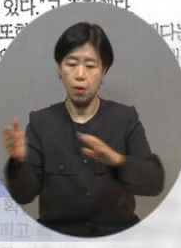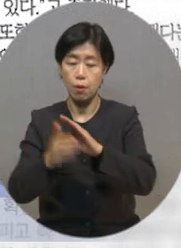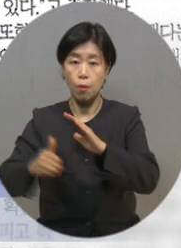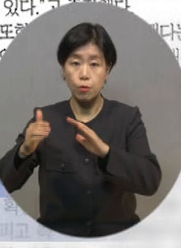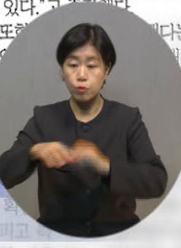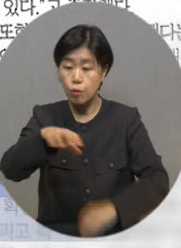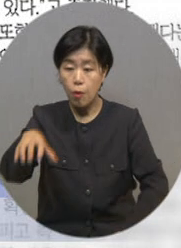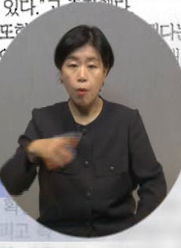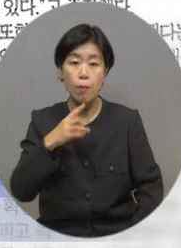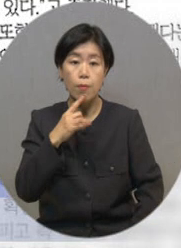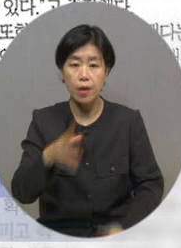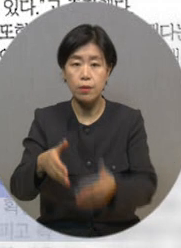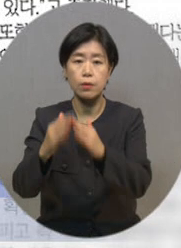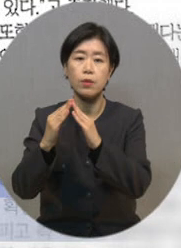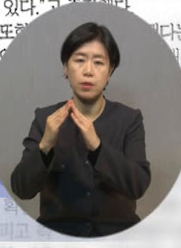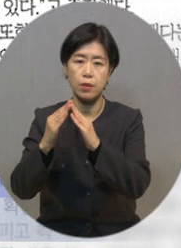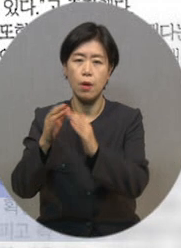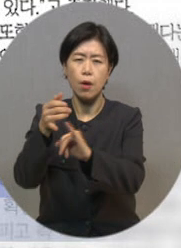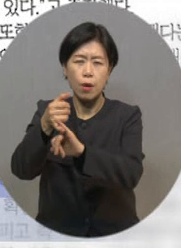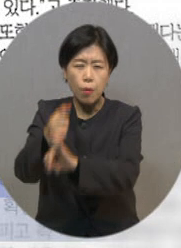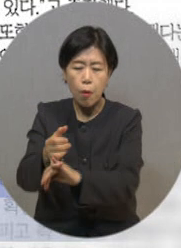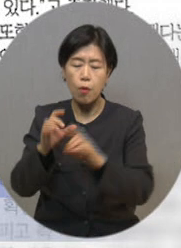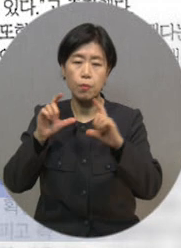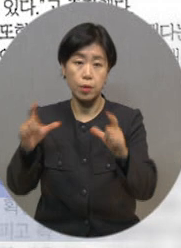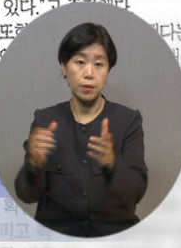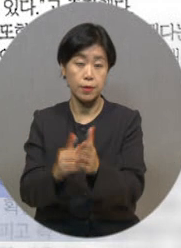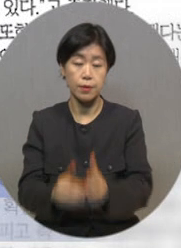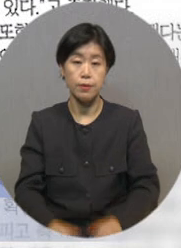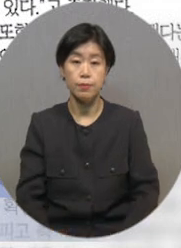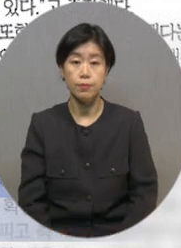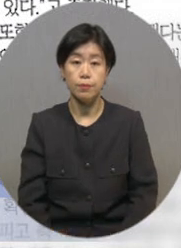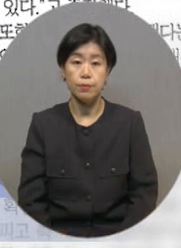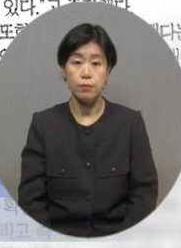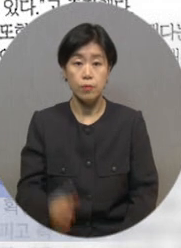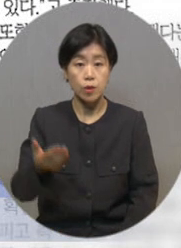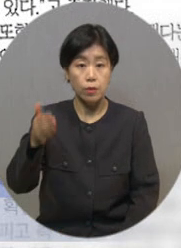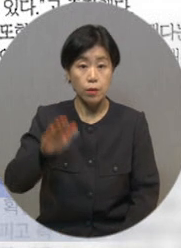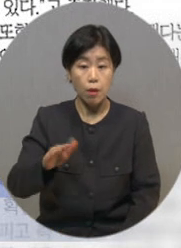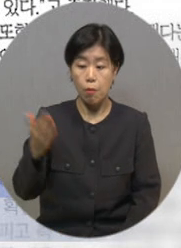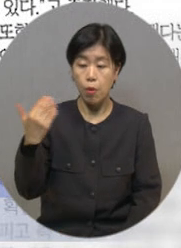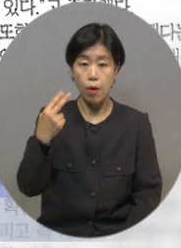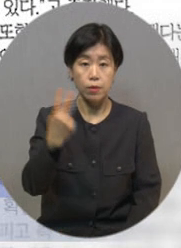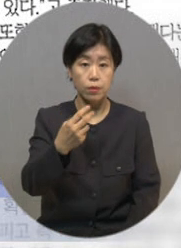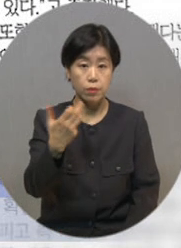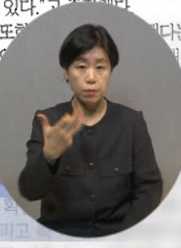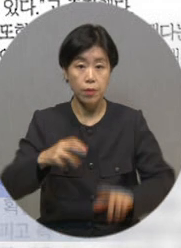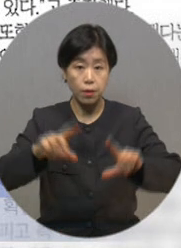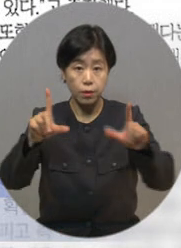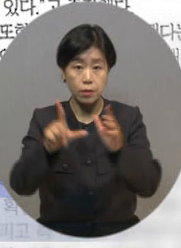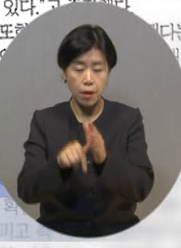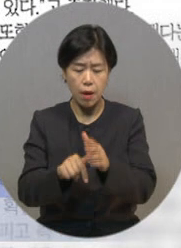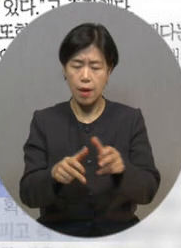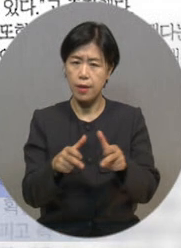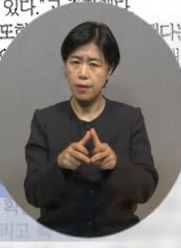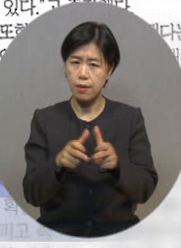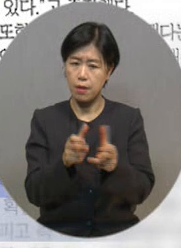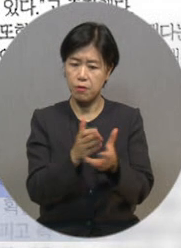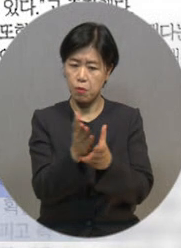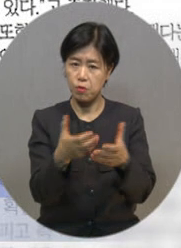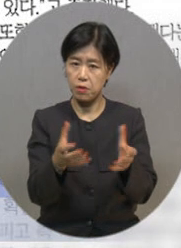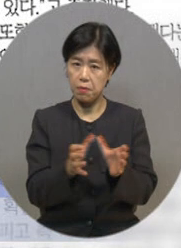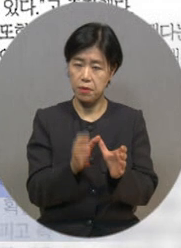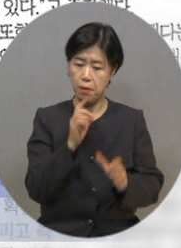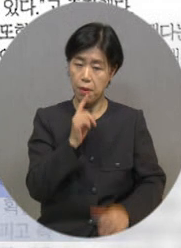한해만 설치 의무를 부과한 바 있는데요 그런데 지난 2018년 장애계가 일부